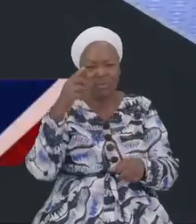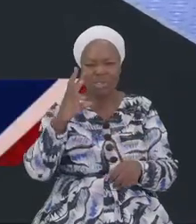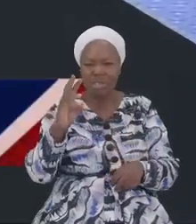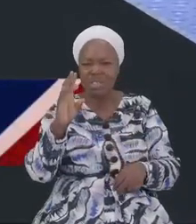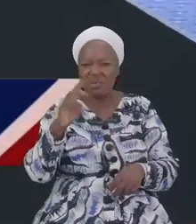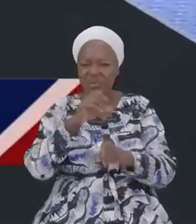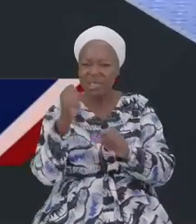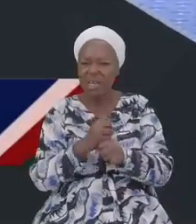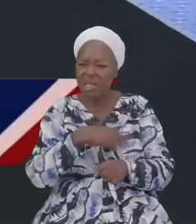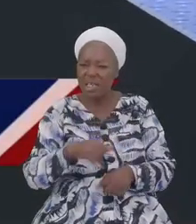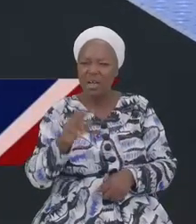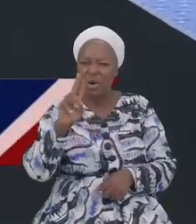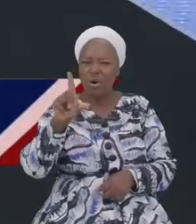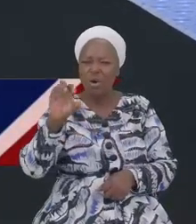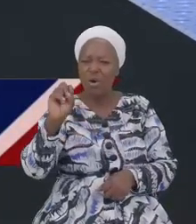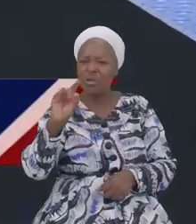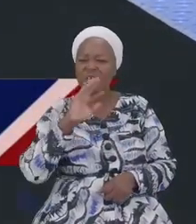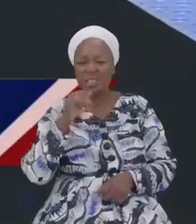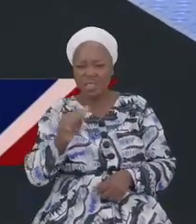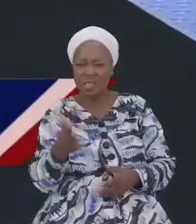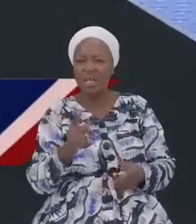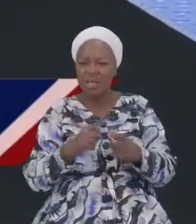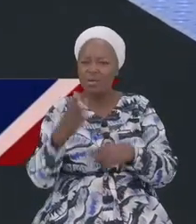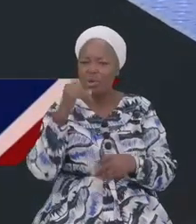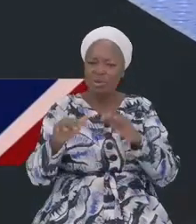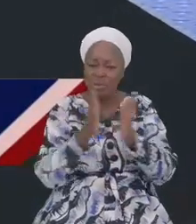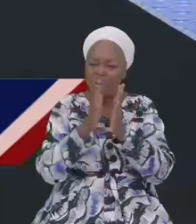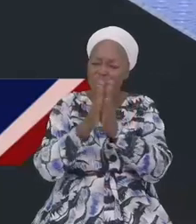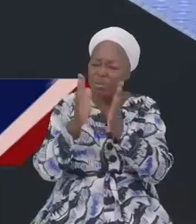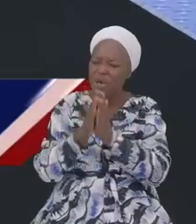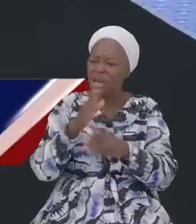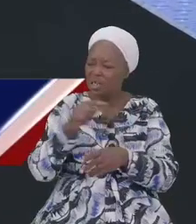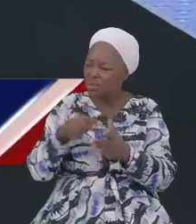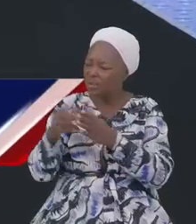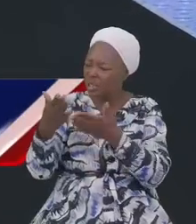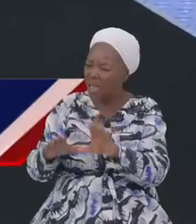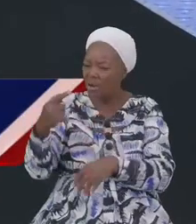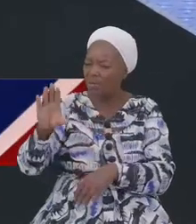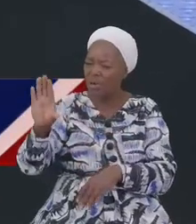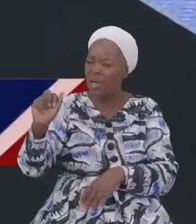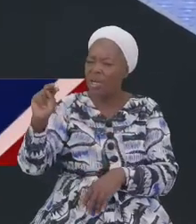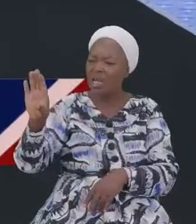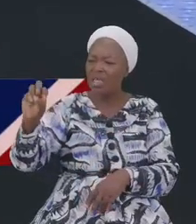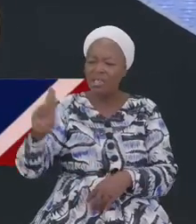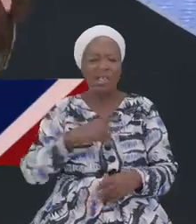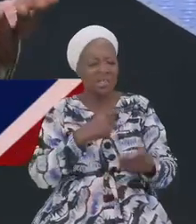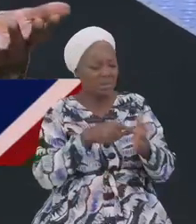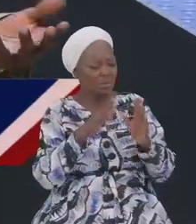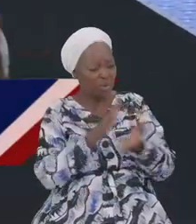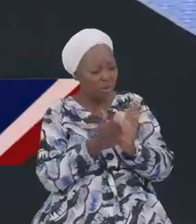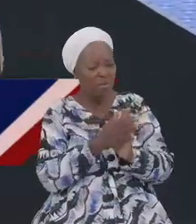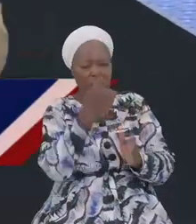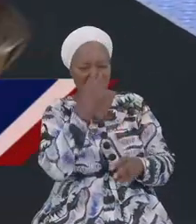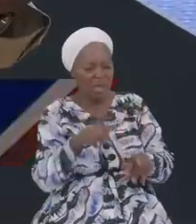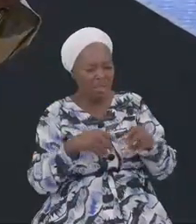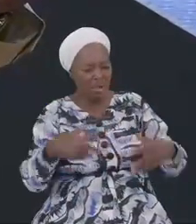de menacer nos vies. Pourquoi nous prions? Et tel meurt de cancer, tel devient aveugle dans l'église, tel devient aveugle à un